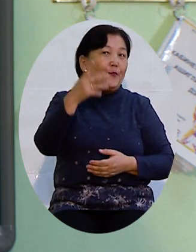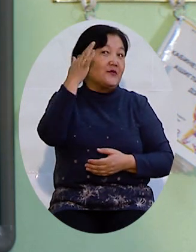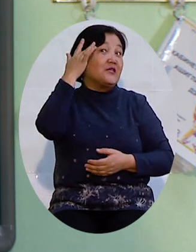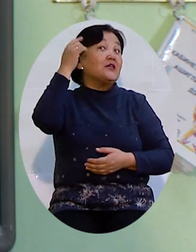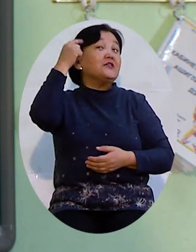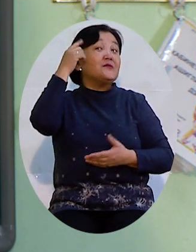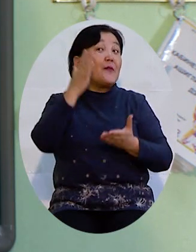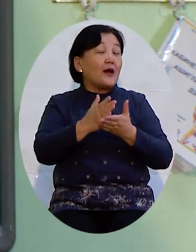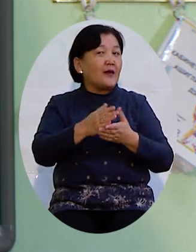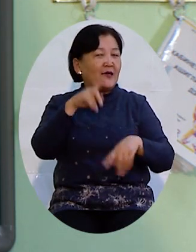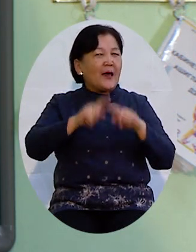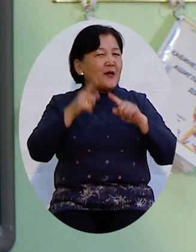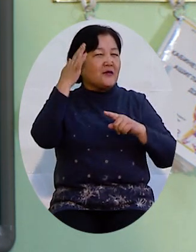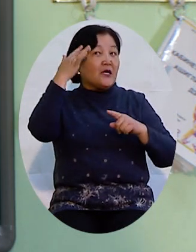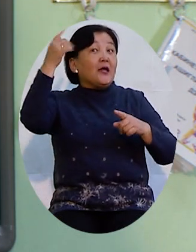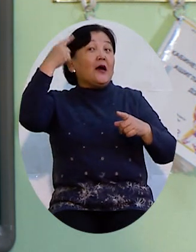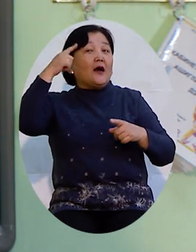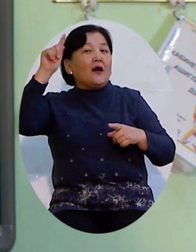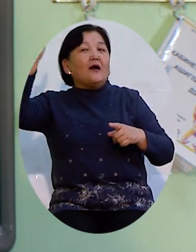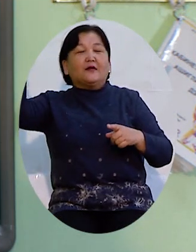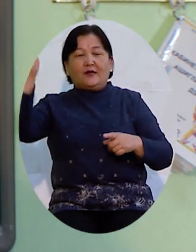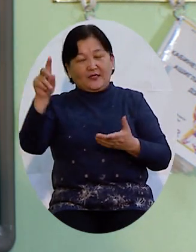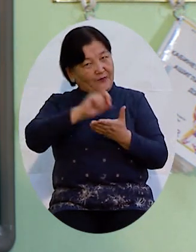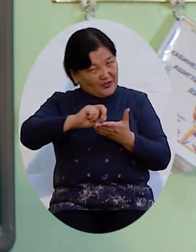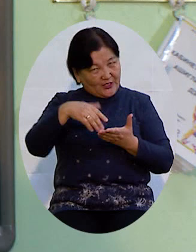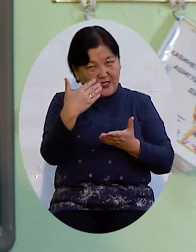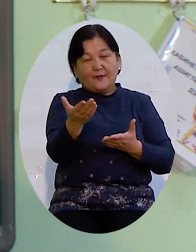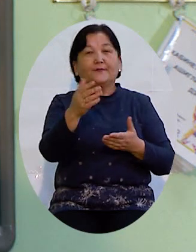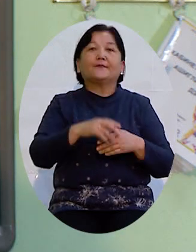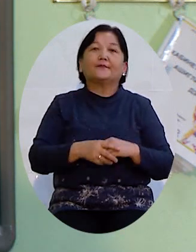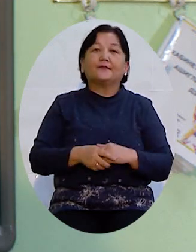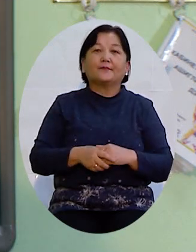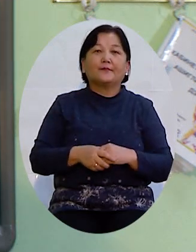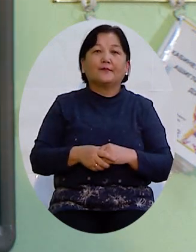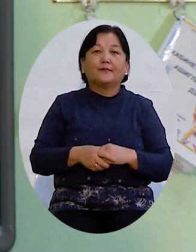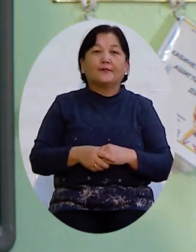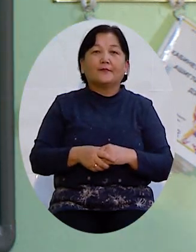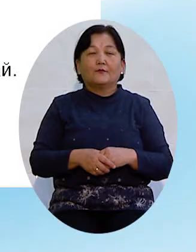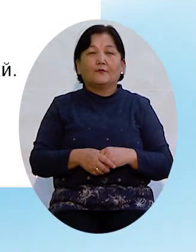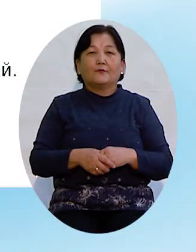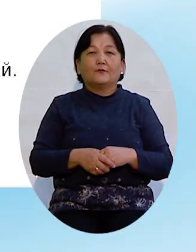гой сэтгэдэг шүү дээ. Өөр ямар санаа гаргамаар байна? Бичээрэй хүүхдүүдээ.